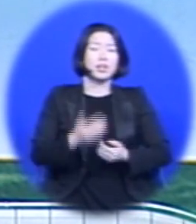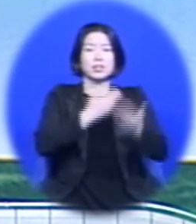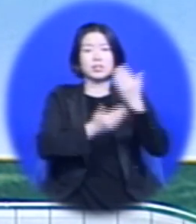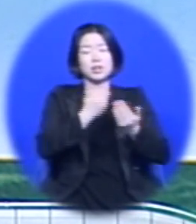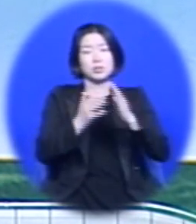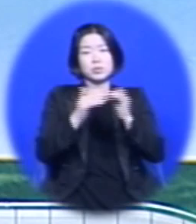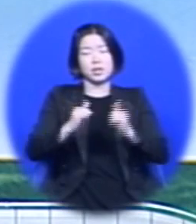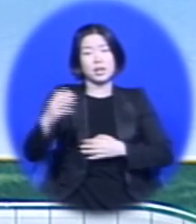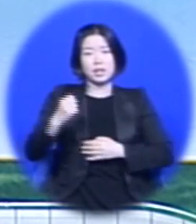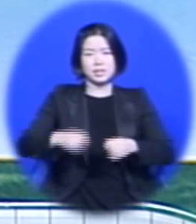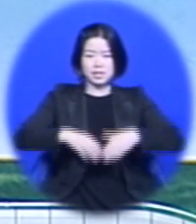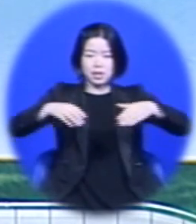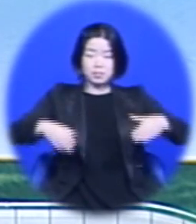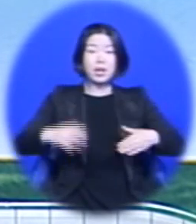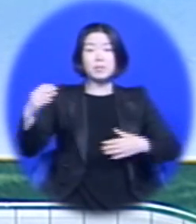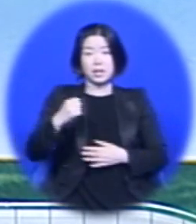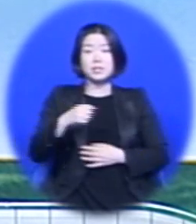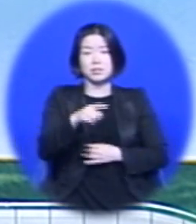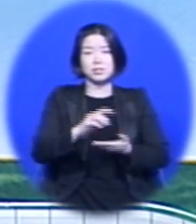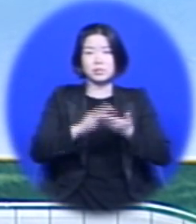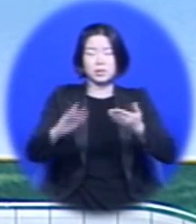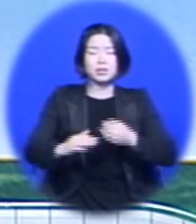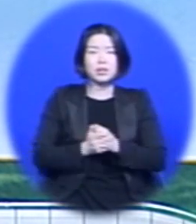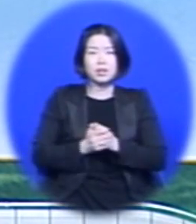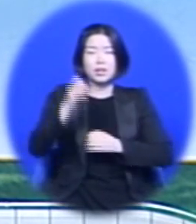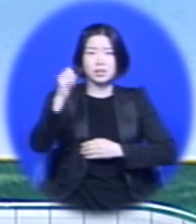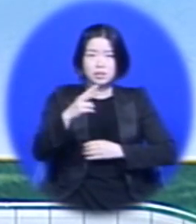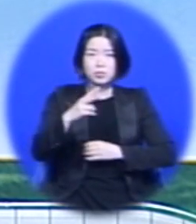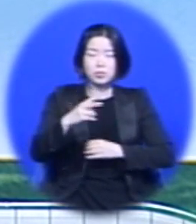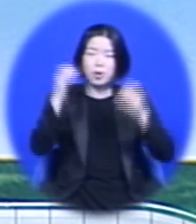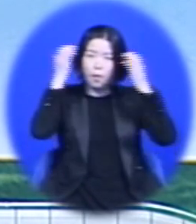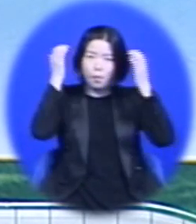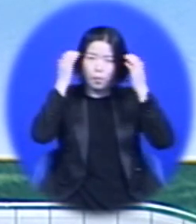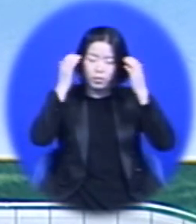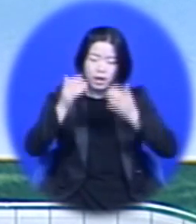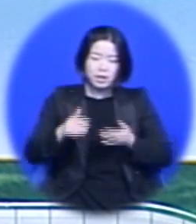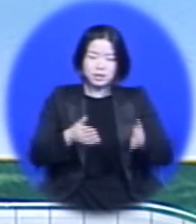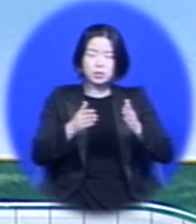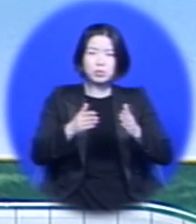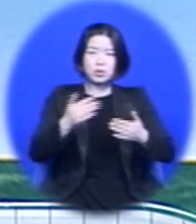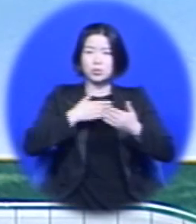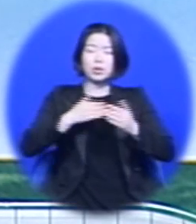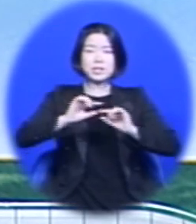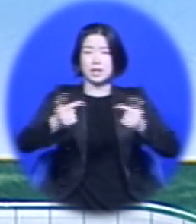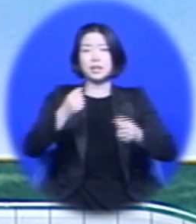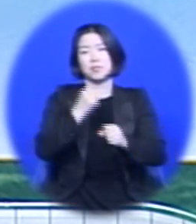상속자가 가지는 담대함을 갖는 겁니다. 그리고 고난도 두려워하지 않게 만드는 거예요.